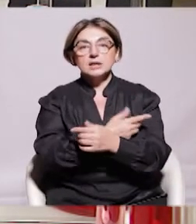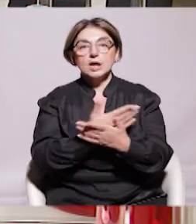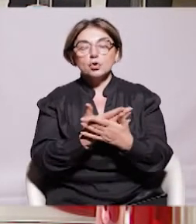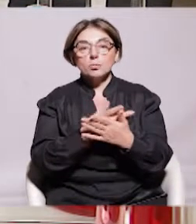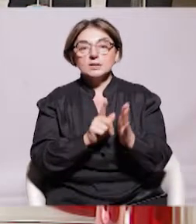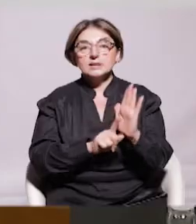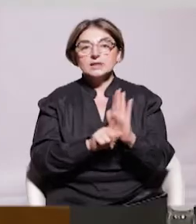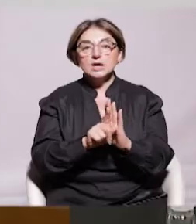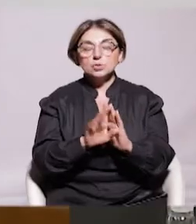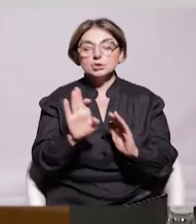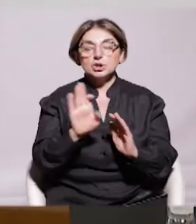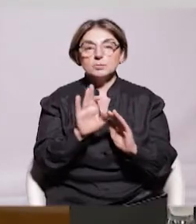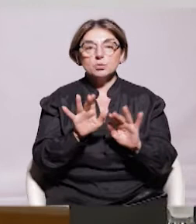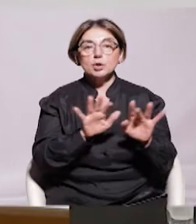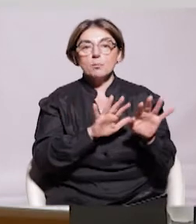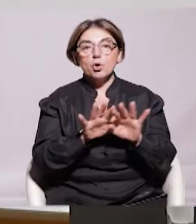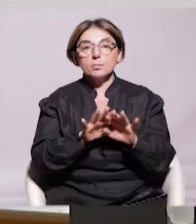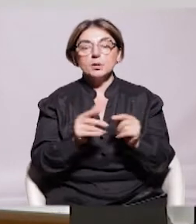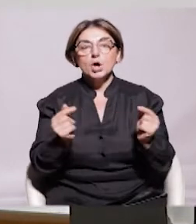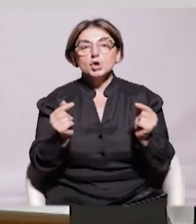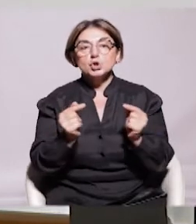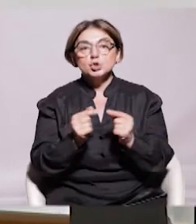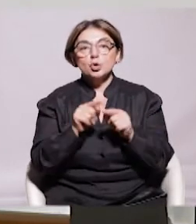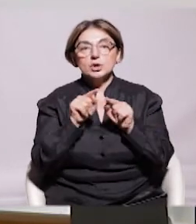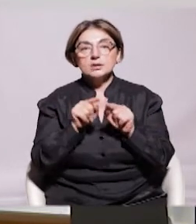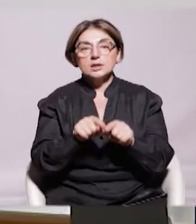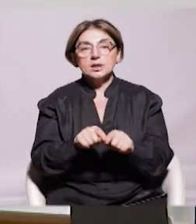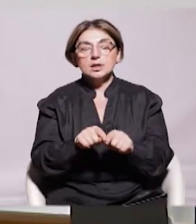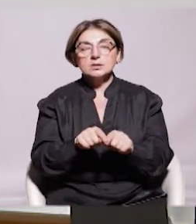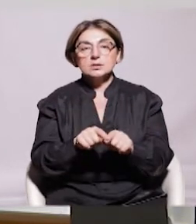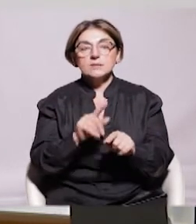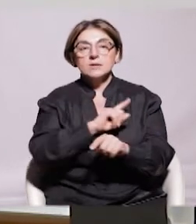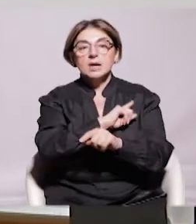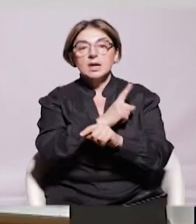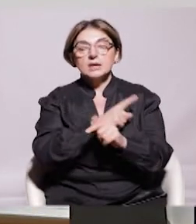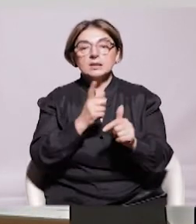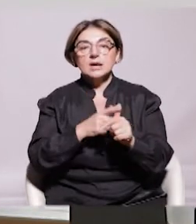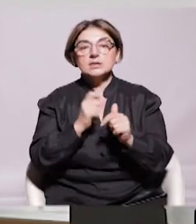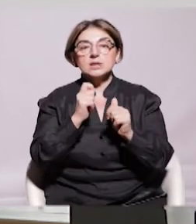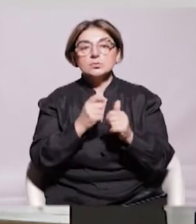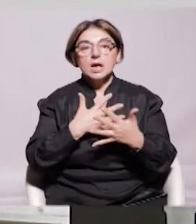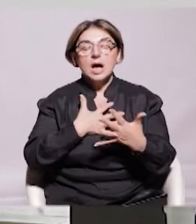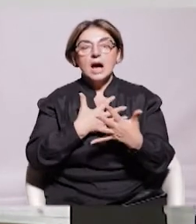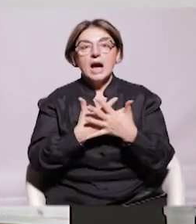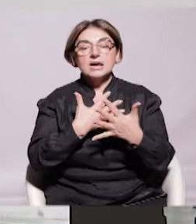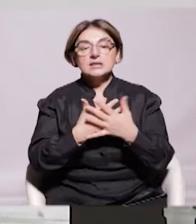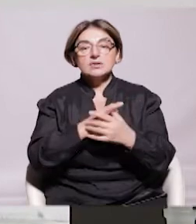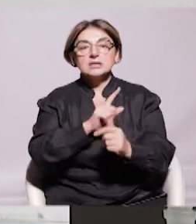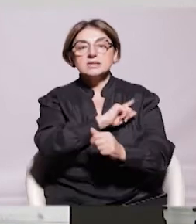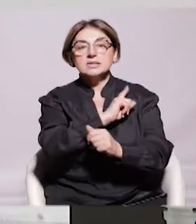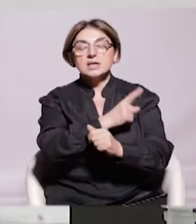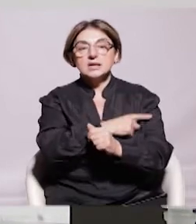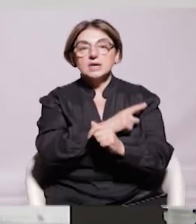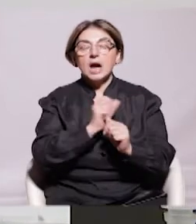ენერგია, რათა წარიმართოს ქიმიური პროცესი. Სწორედ აი ამ ენერგიას ეწოდება